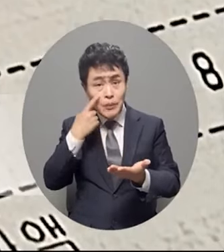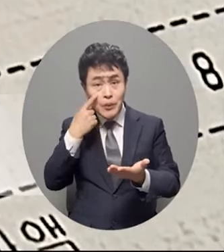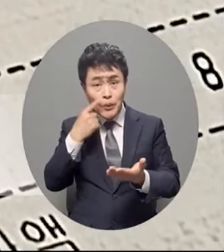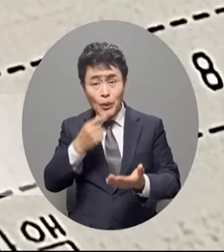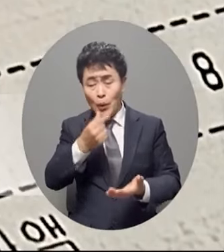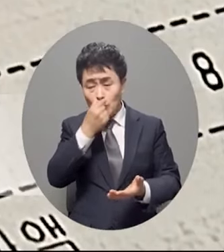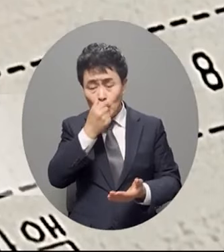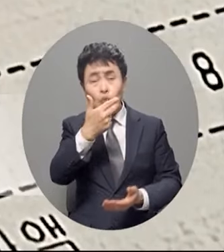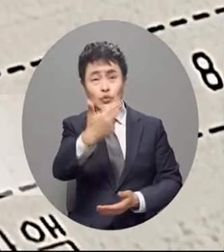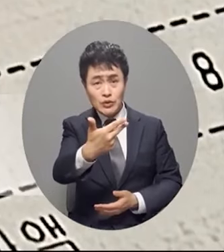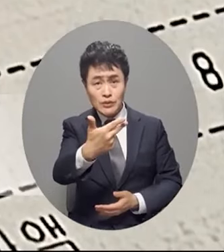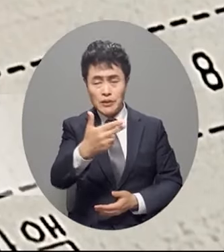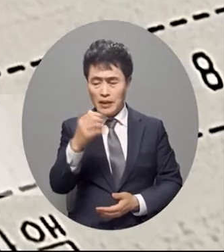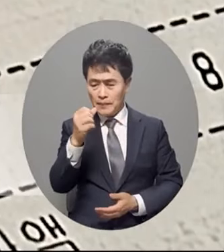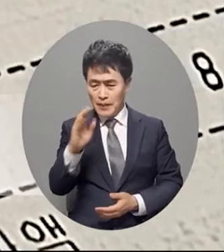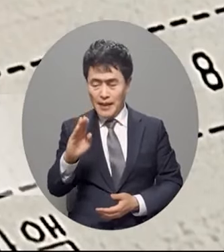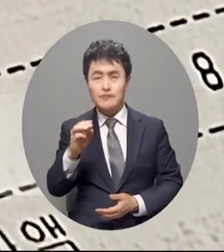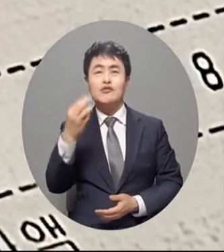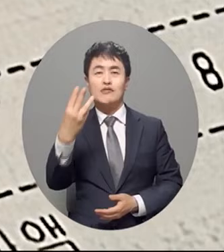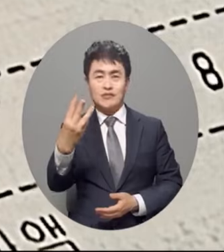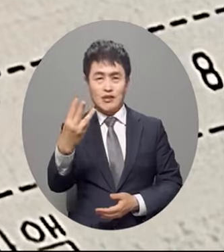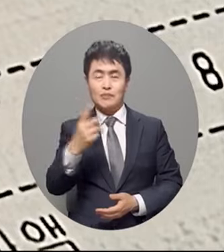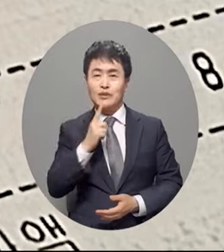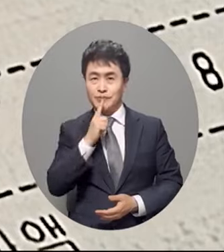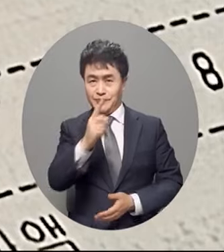소주 일병과 맥주병을